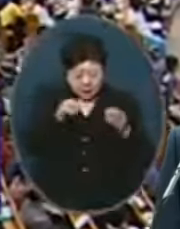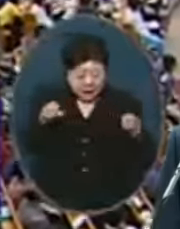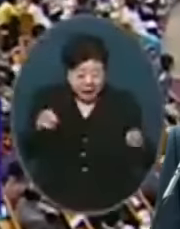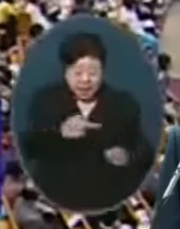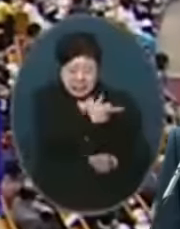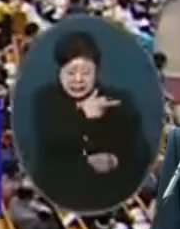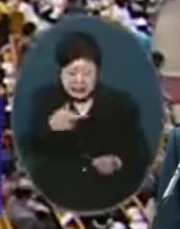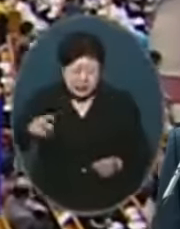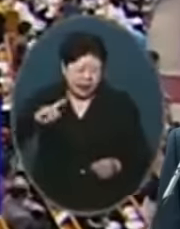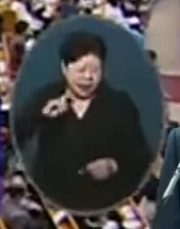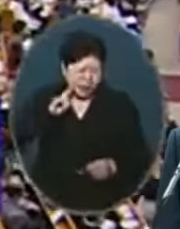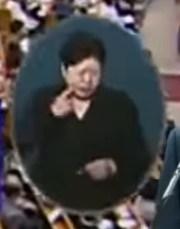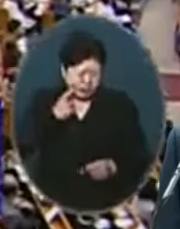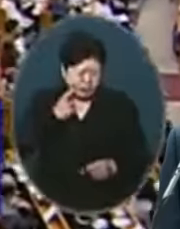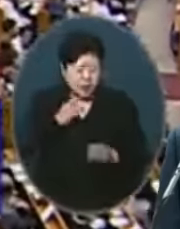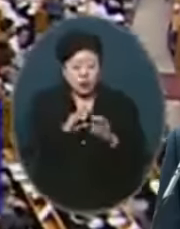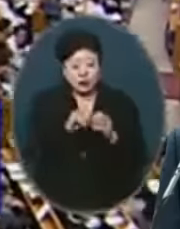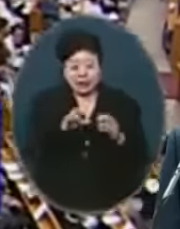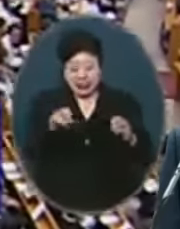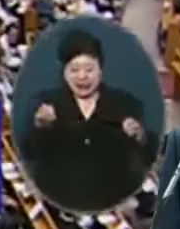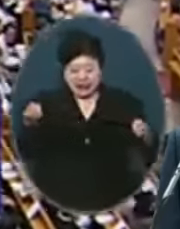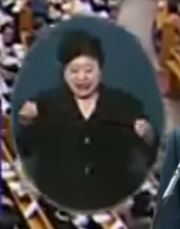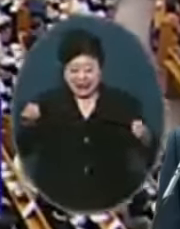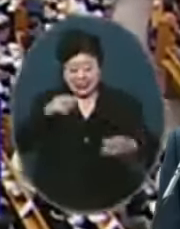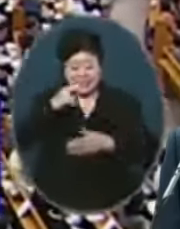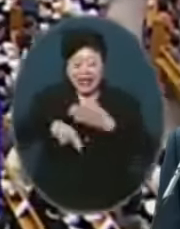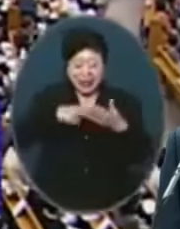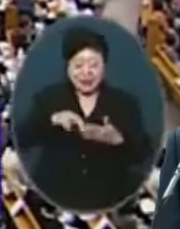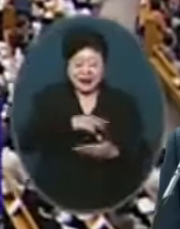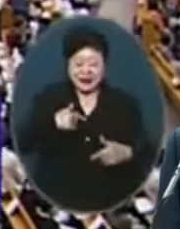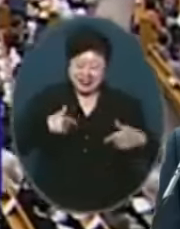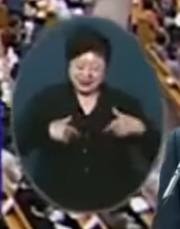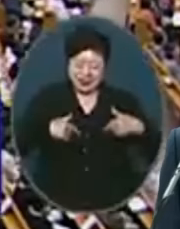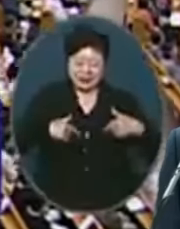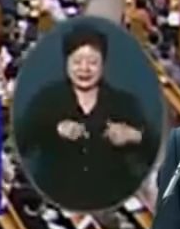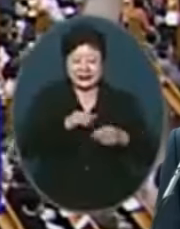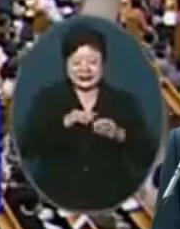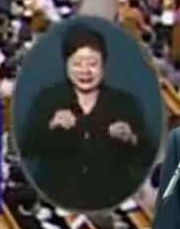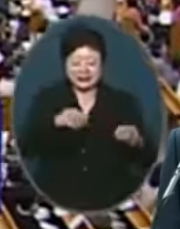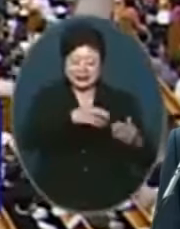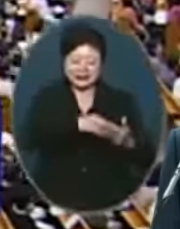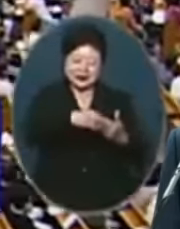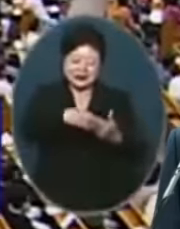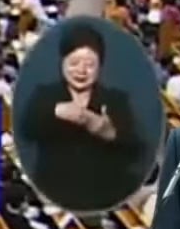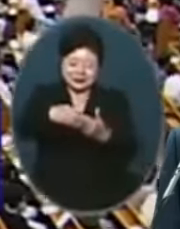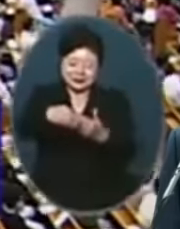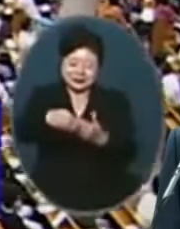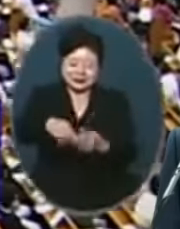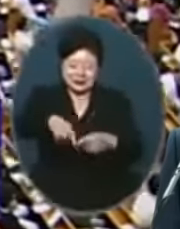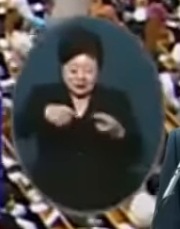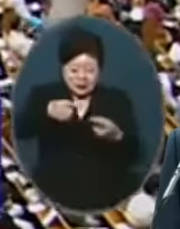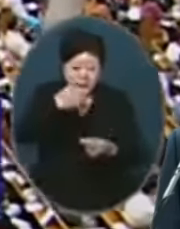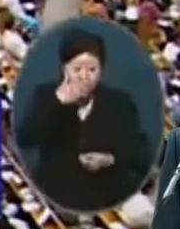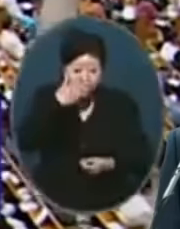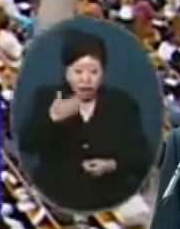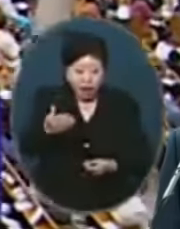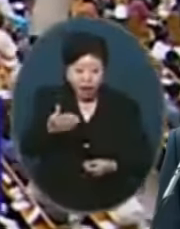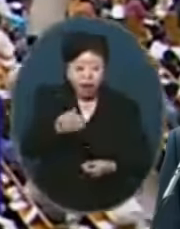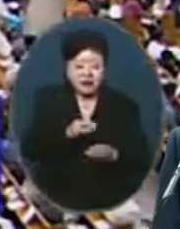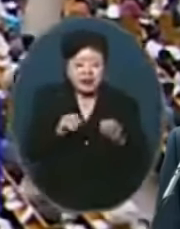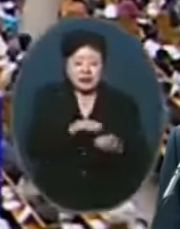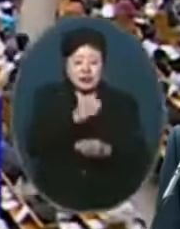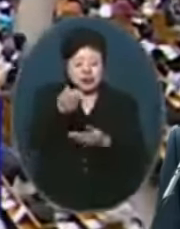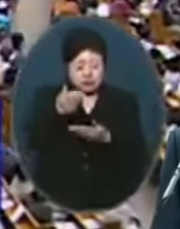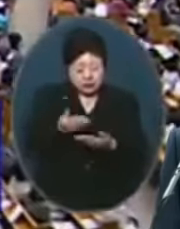땅은 심히 아름다운 땅이라. 야훼께서 우리를 기뻐하시면 우리를 그 땅으로 인도하드리시오 그